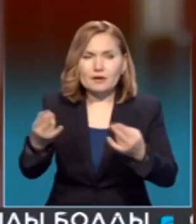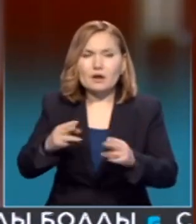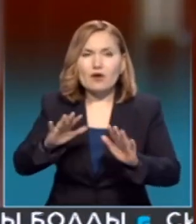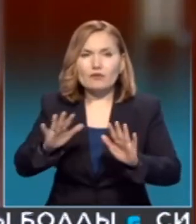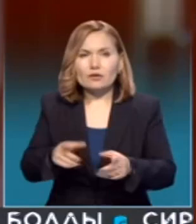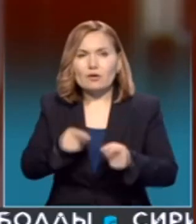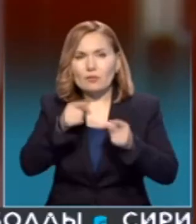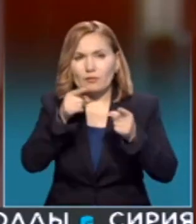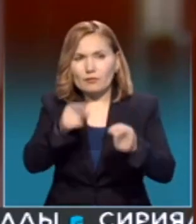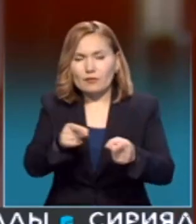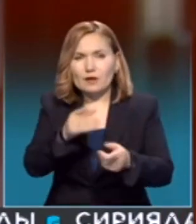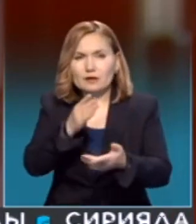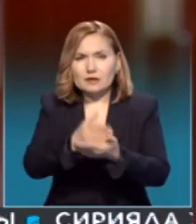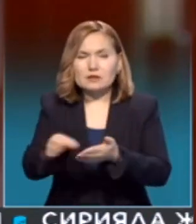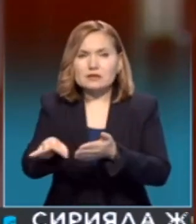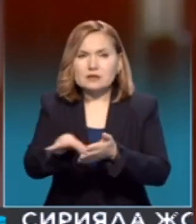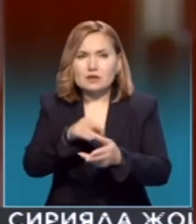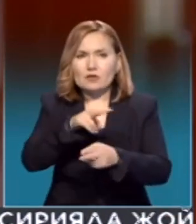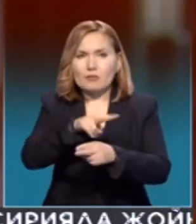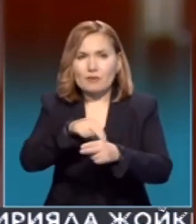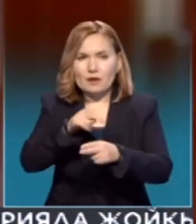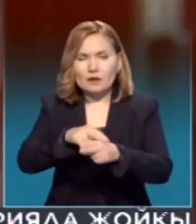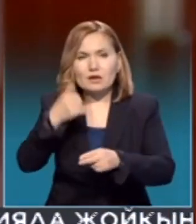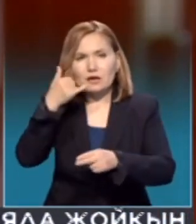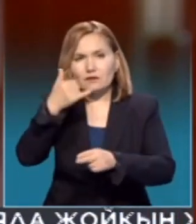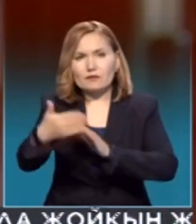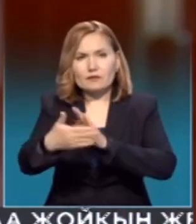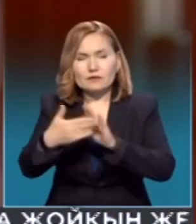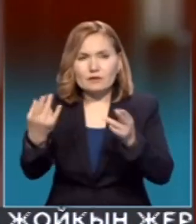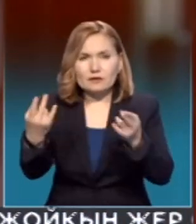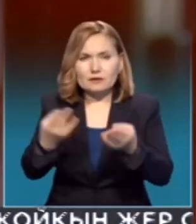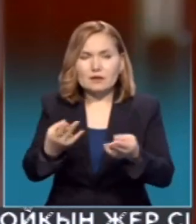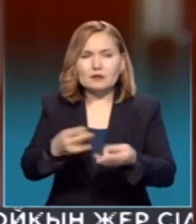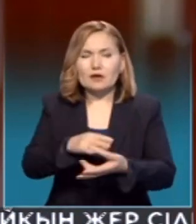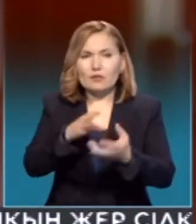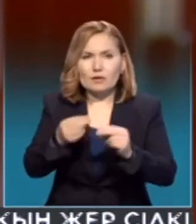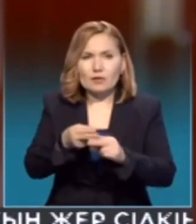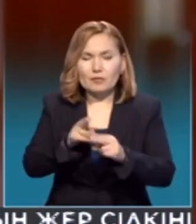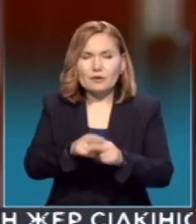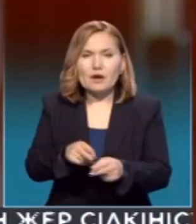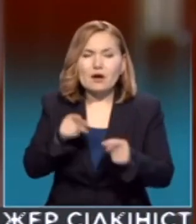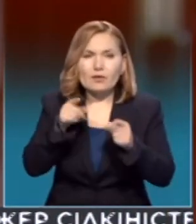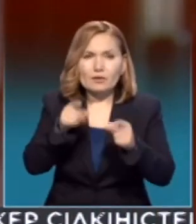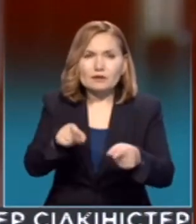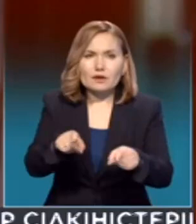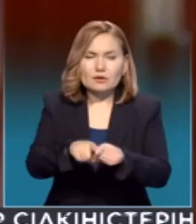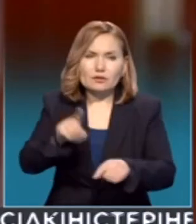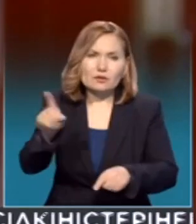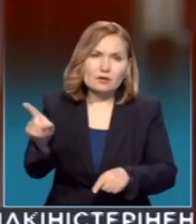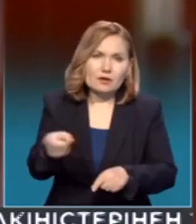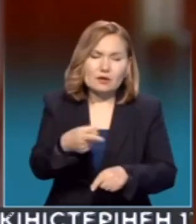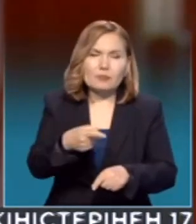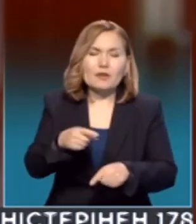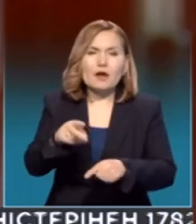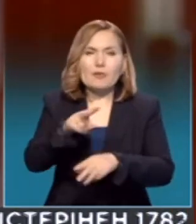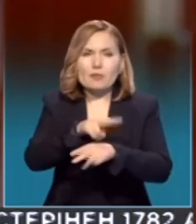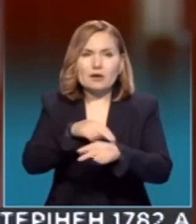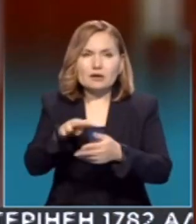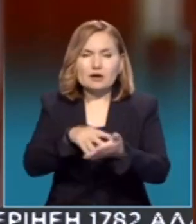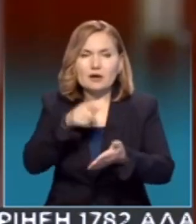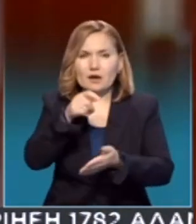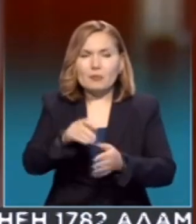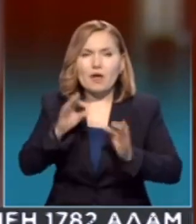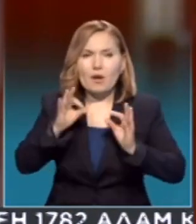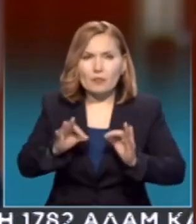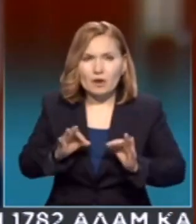ішкі істер органдарына арыз түсіру керек. Қорқыту фактілері бойынша, бопсалау фактілері бойынша арыздар түсіріп, прокуратура